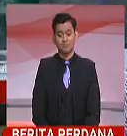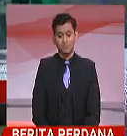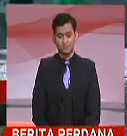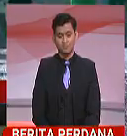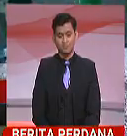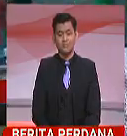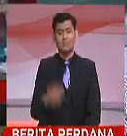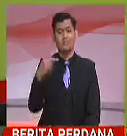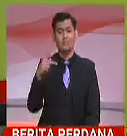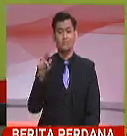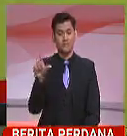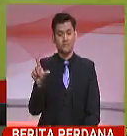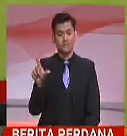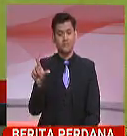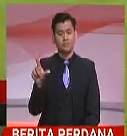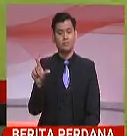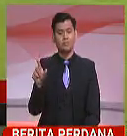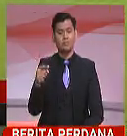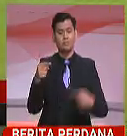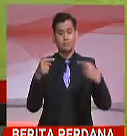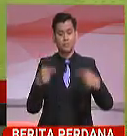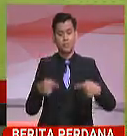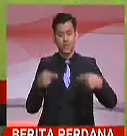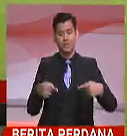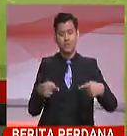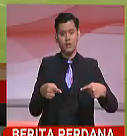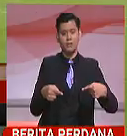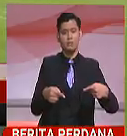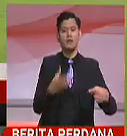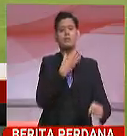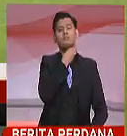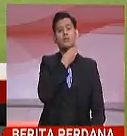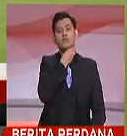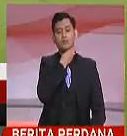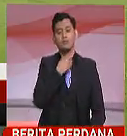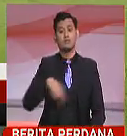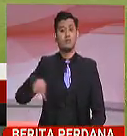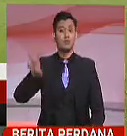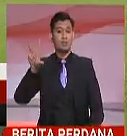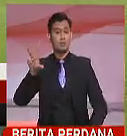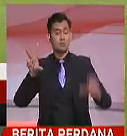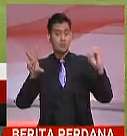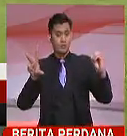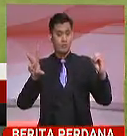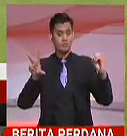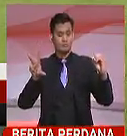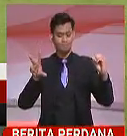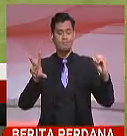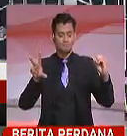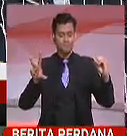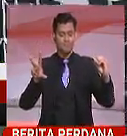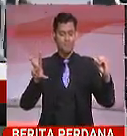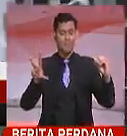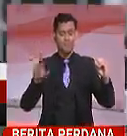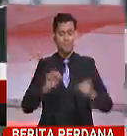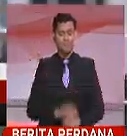Sementara itu, Kuala Lumpur City FC naik ke kedudukan ketiga Liga Super dengan kemenangan 3-0 ke atas Perak FC di Stadium Bola